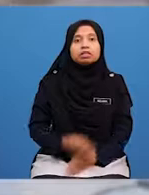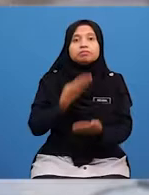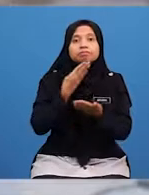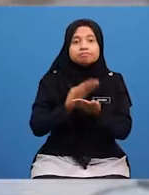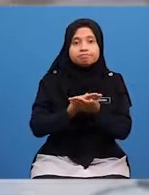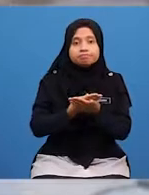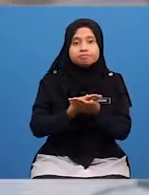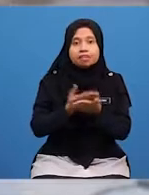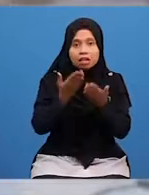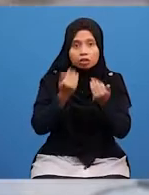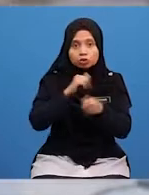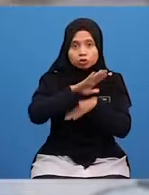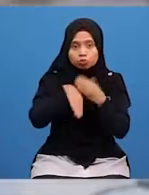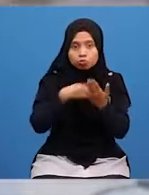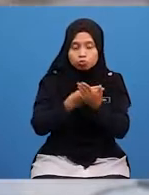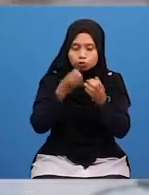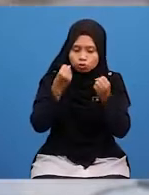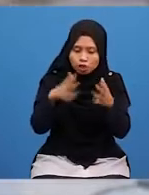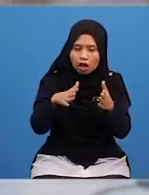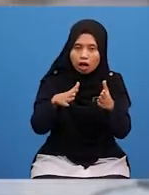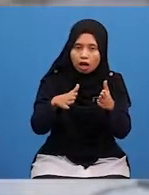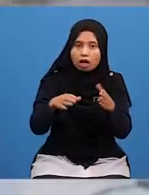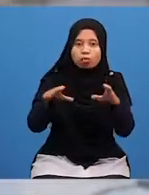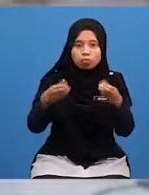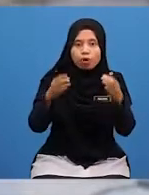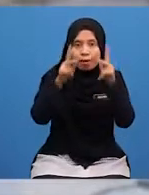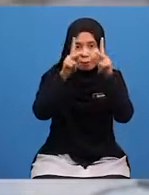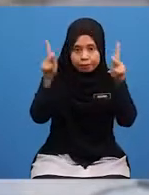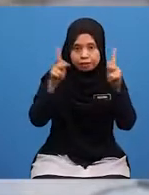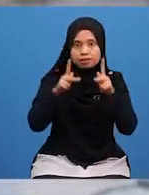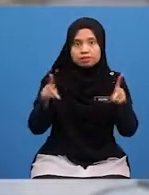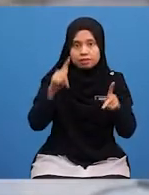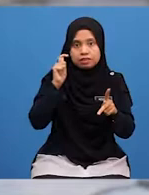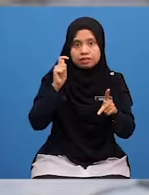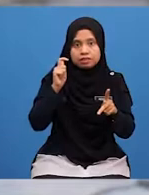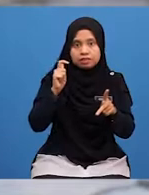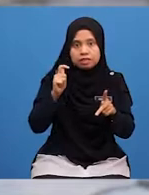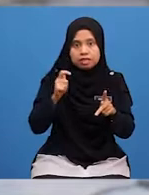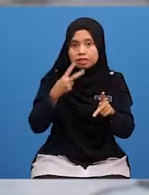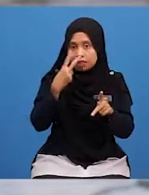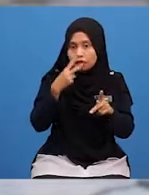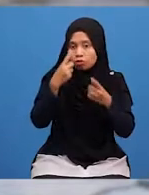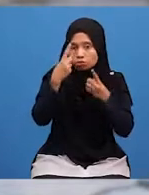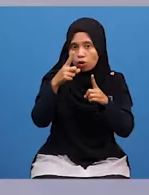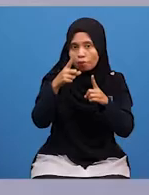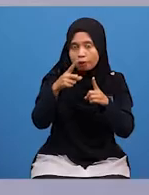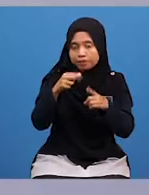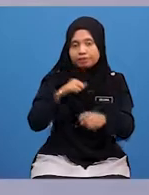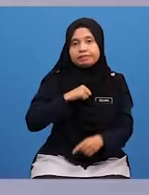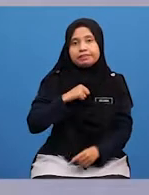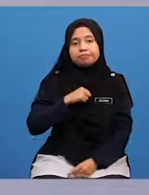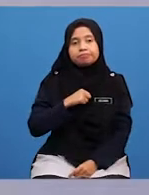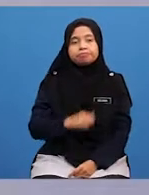Baiklah, diharap semua sudah menyiapkan peta pemikiran masing-masing. Sila semak jawapan masing-masing.